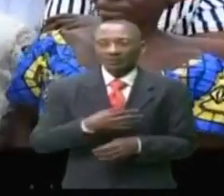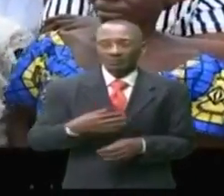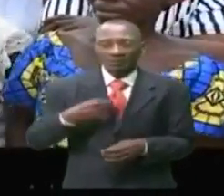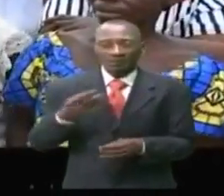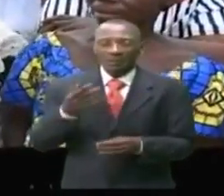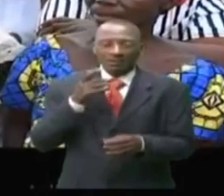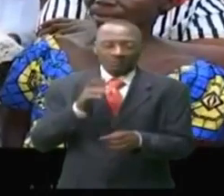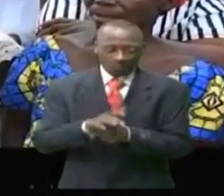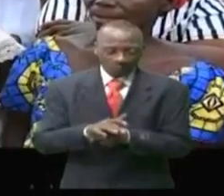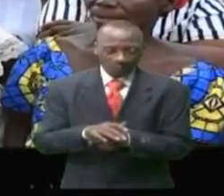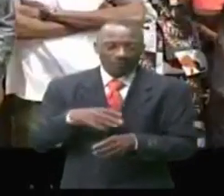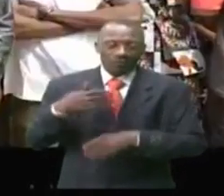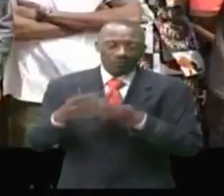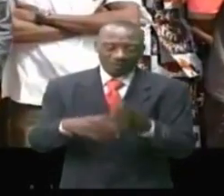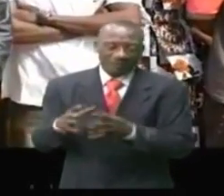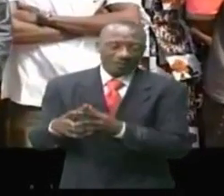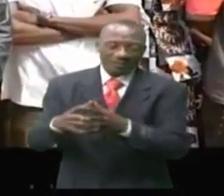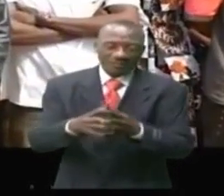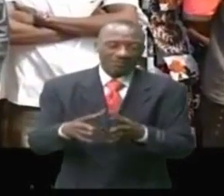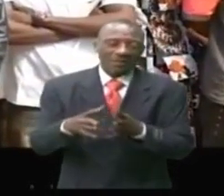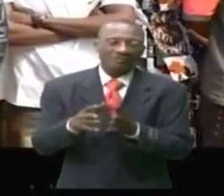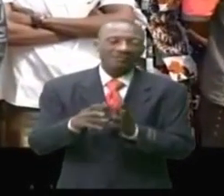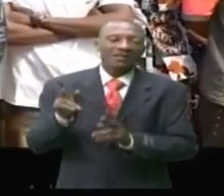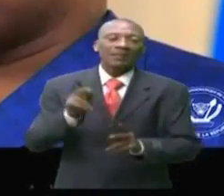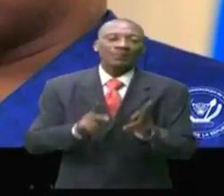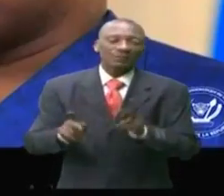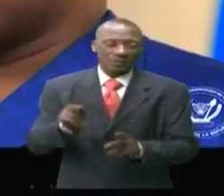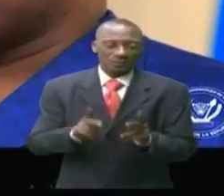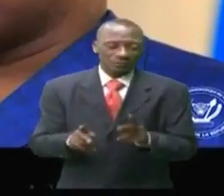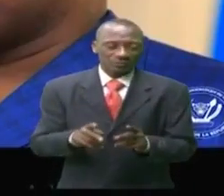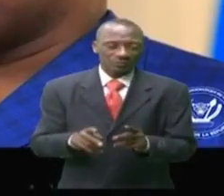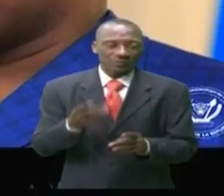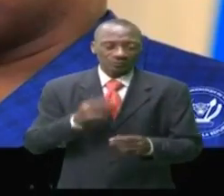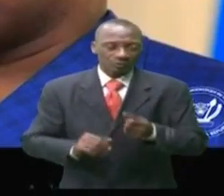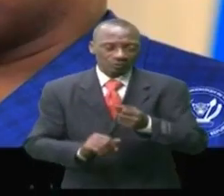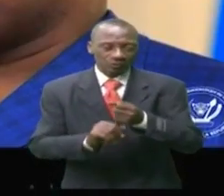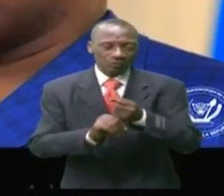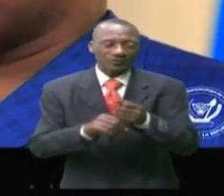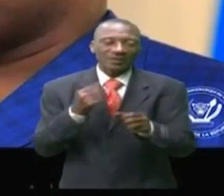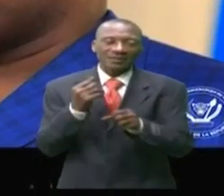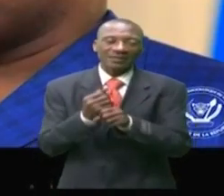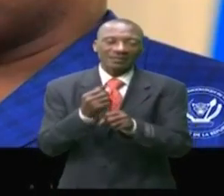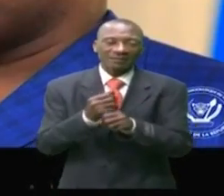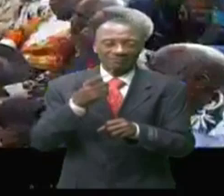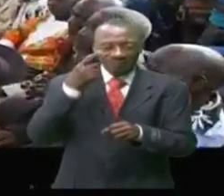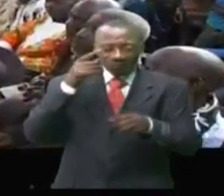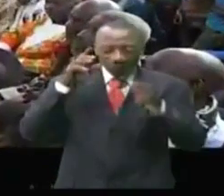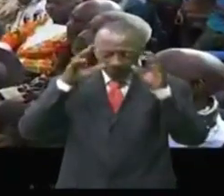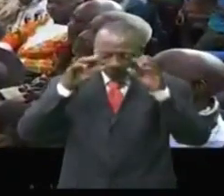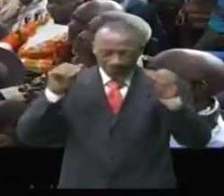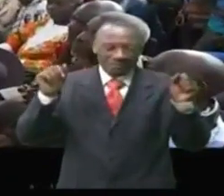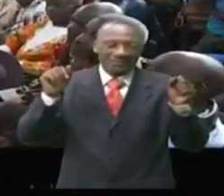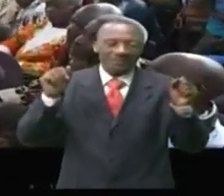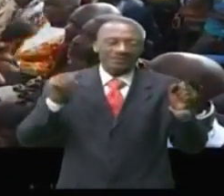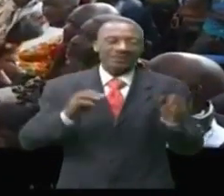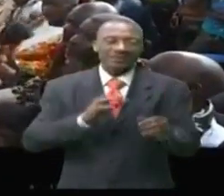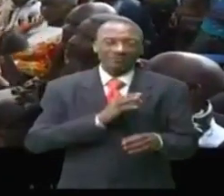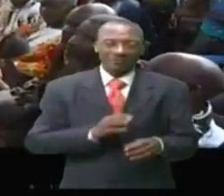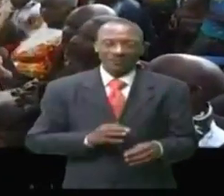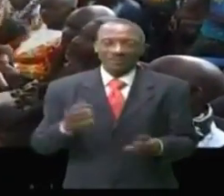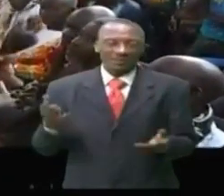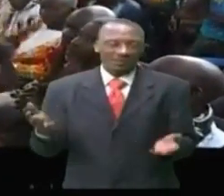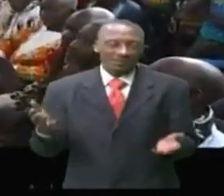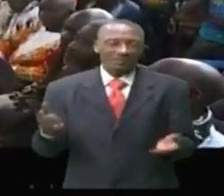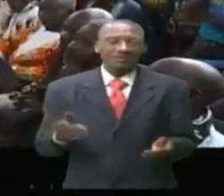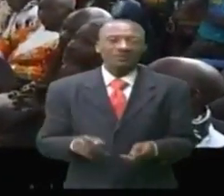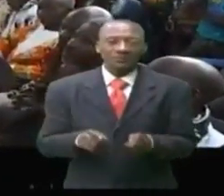commun accord avec la population. Elle a aussi remercié le chef de l'État Félix-Antoine Tshisekedi d'avoir porté son choix sur elle. Elle a été présentée devant les chefs